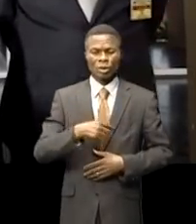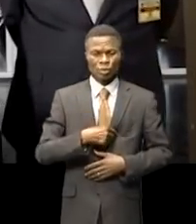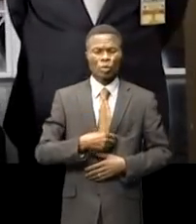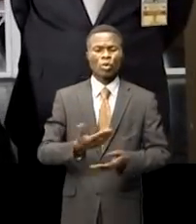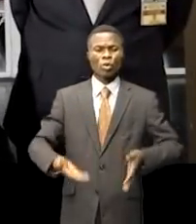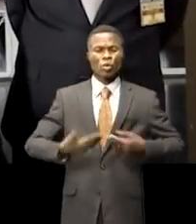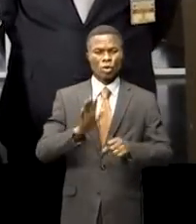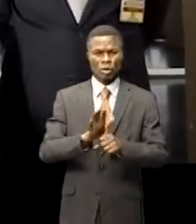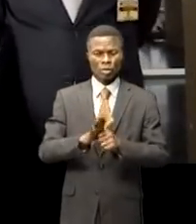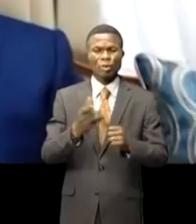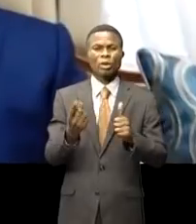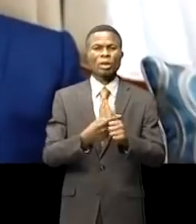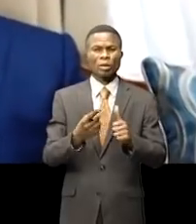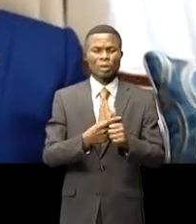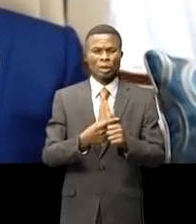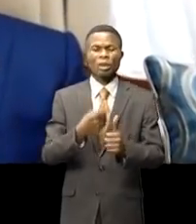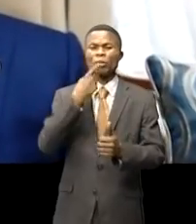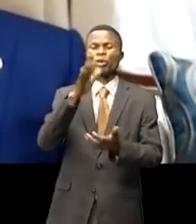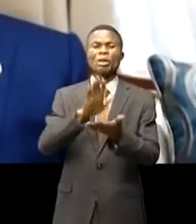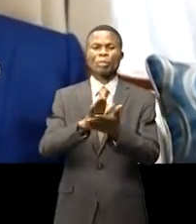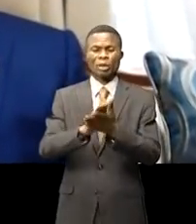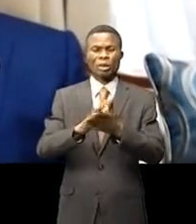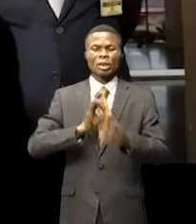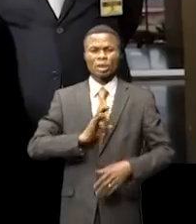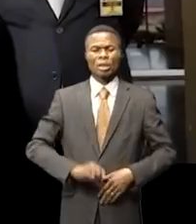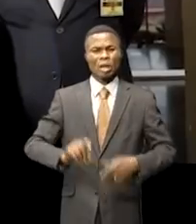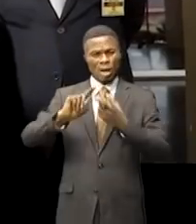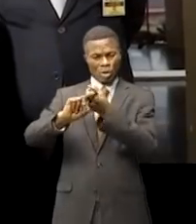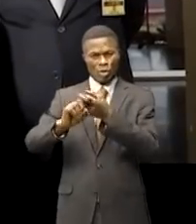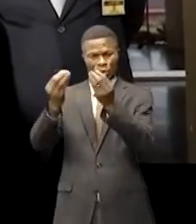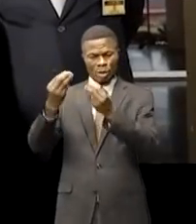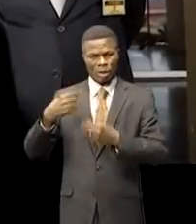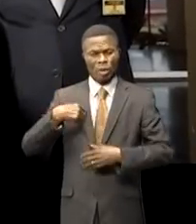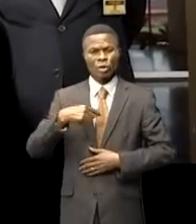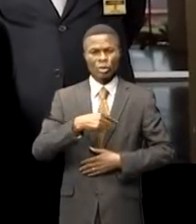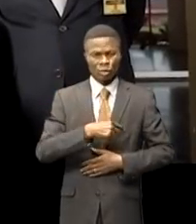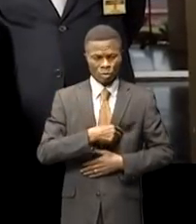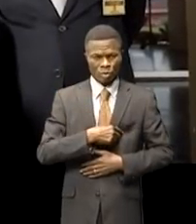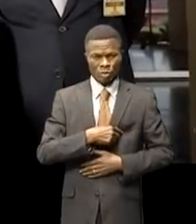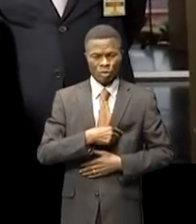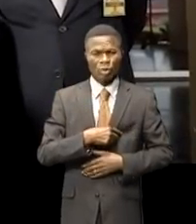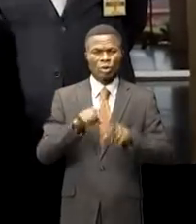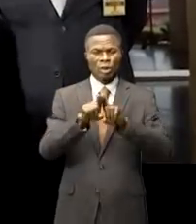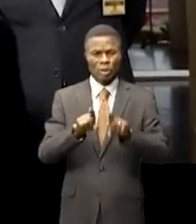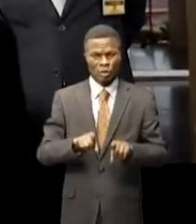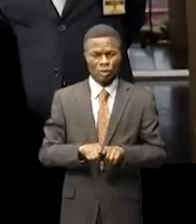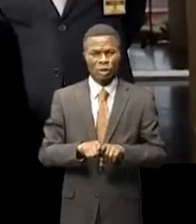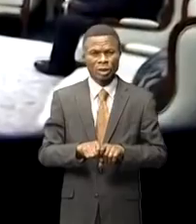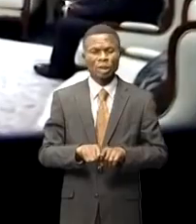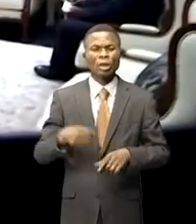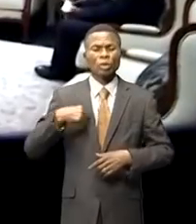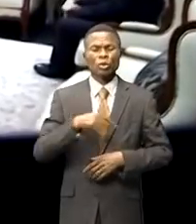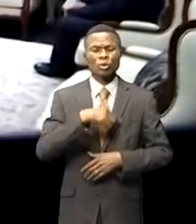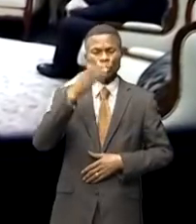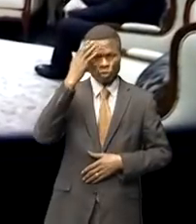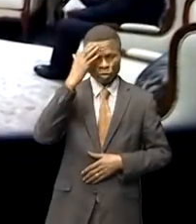première des choses nous n'avons remercier la confiance qu'il a placée dans le modeste personne parce que nous savions